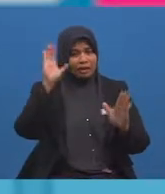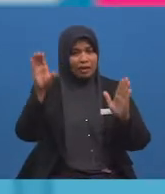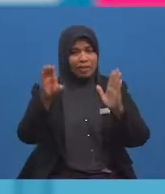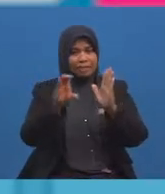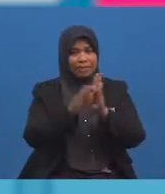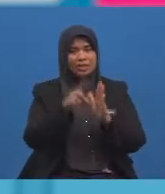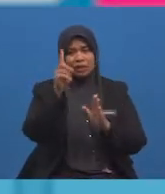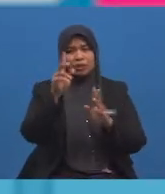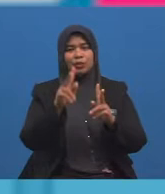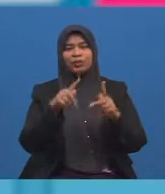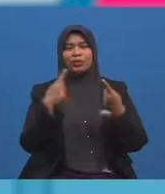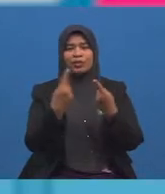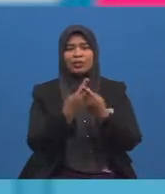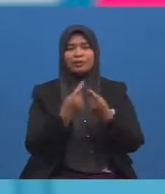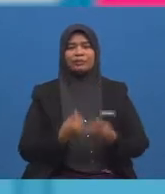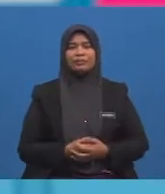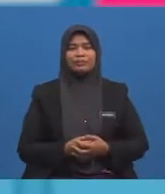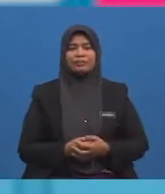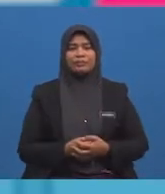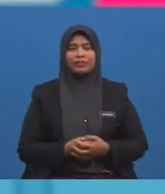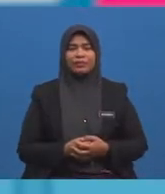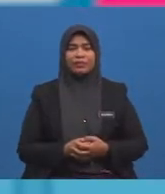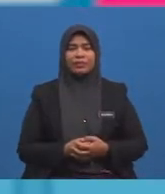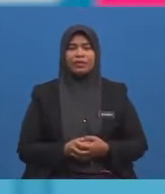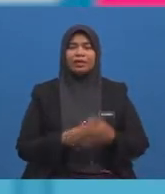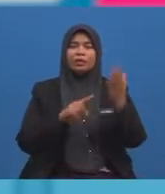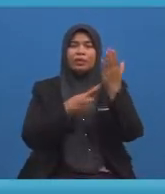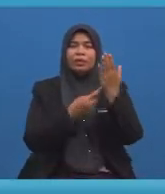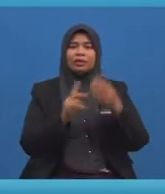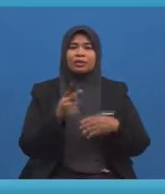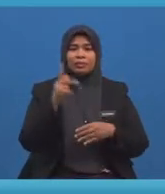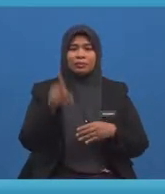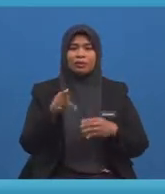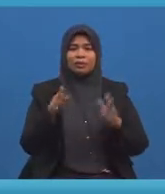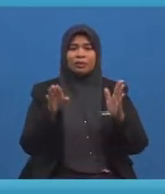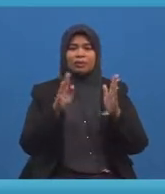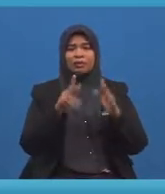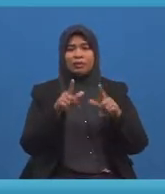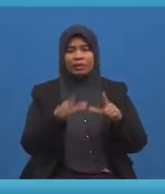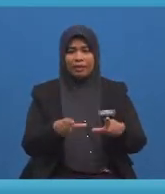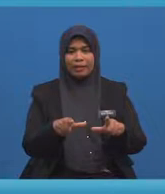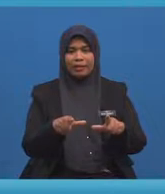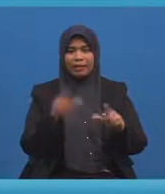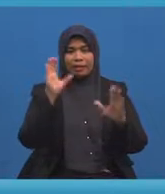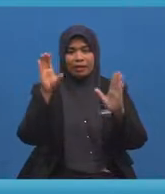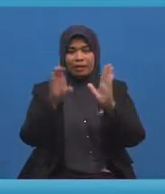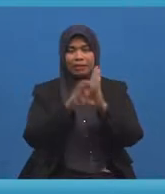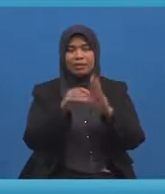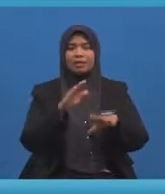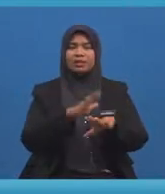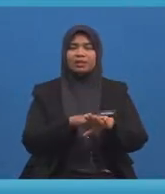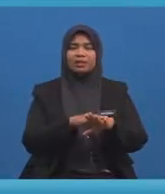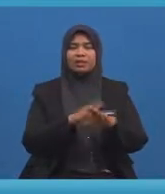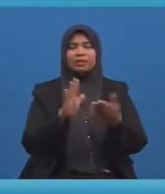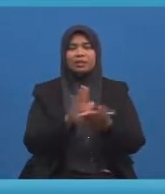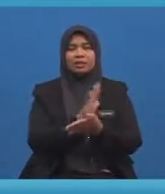gambar satu keluarga. Mula-mula, kita perlu tampal gambar di atas kertas